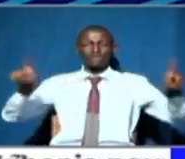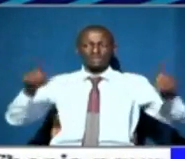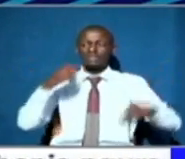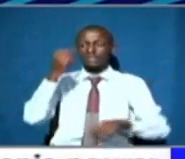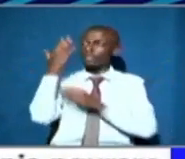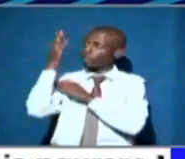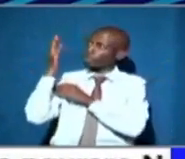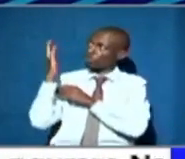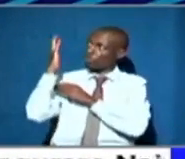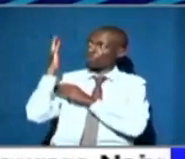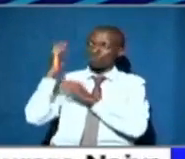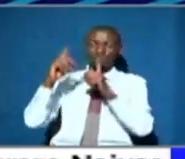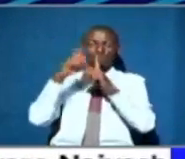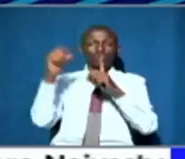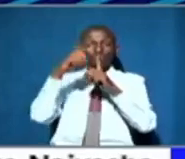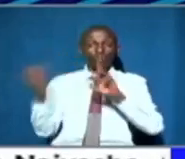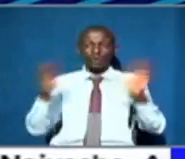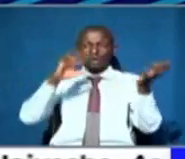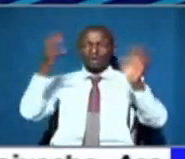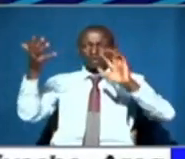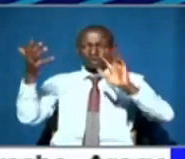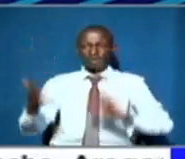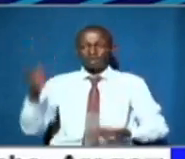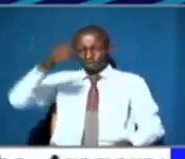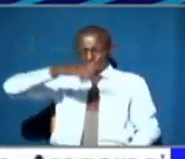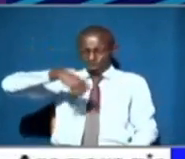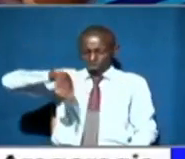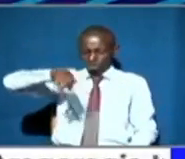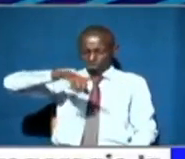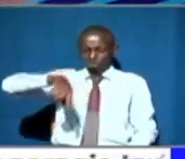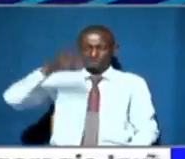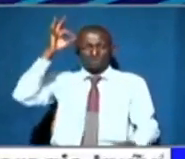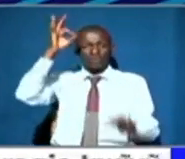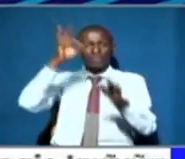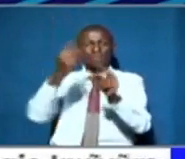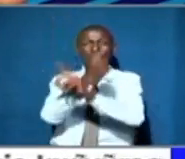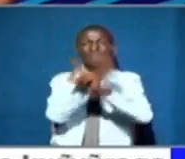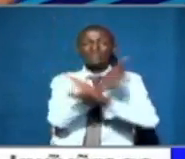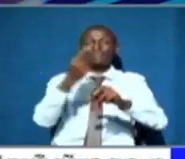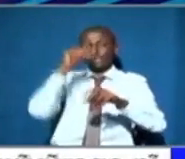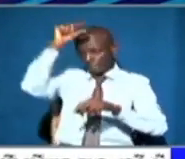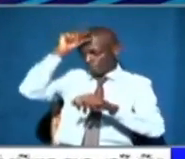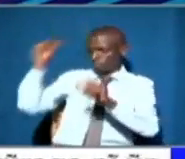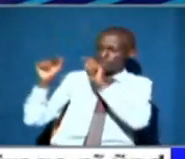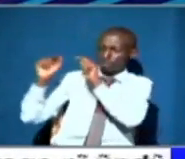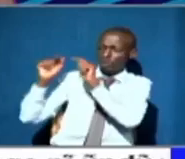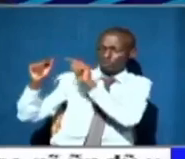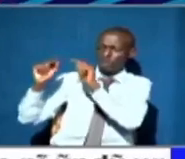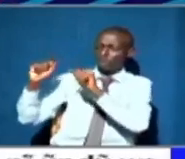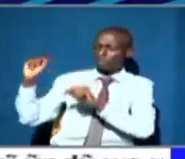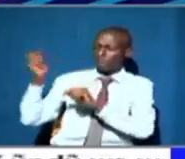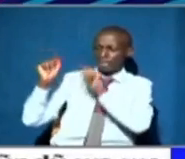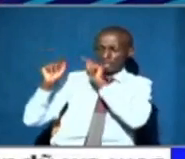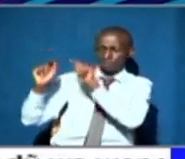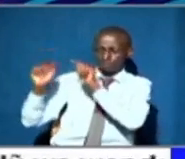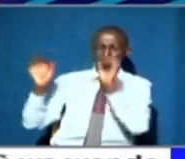mauga uguo riu ni ukuona na nikio gatumwa wonete ithwe ta interface tutirarwa na bururi tutirarwa na muthamaki tondu already